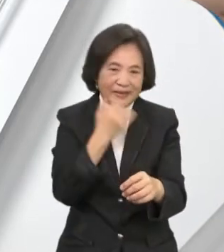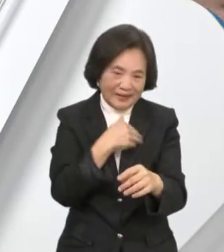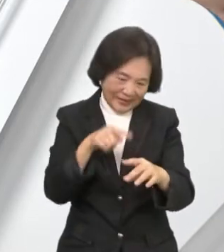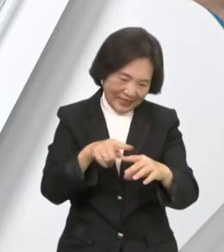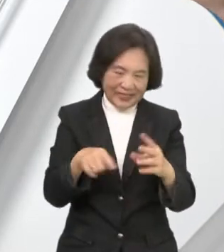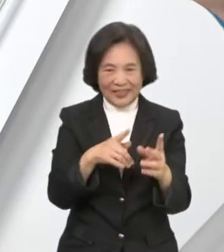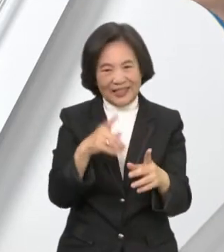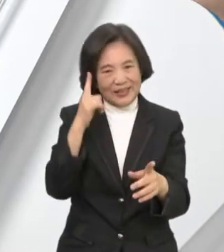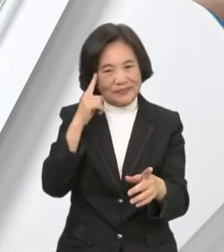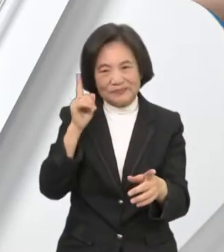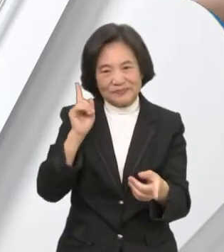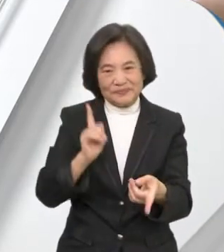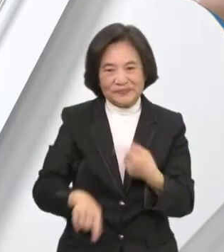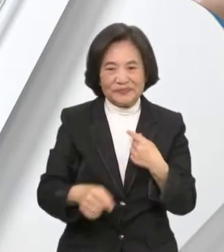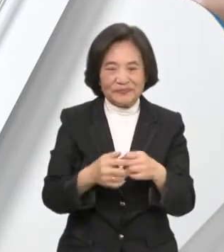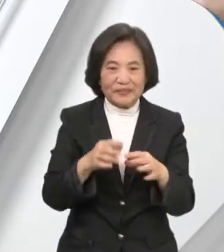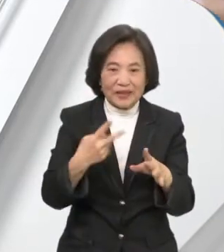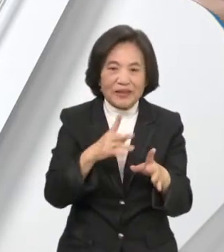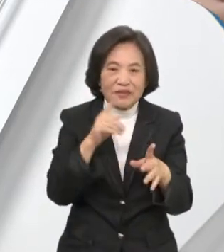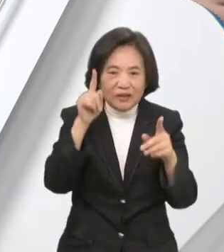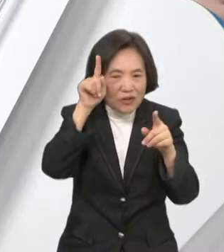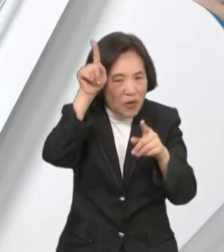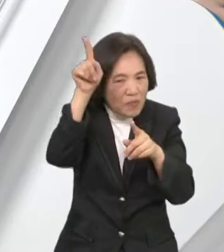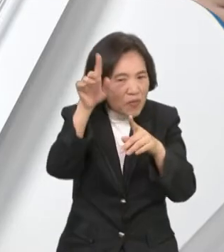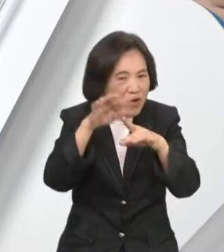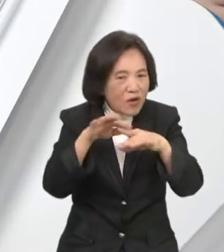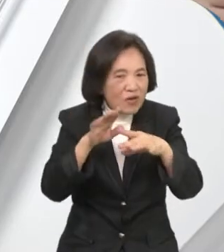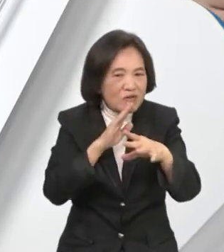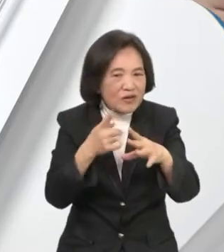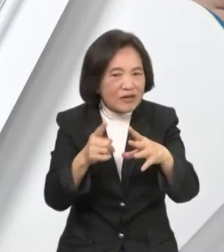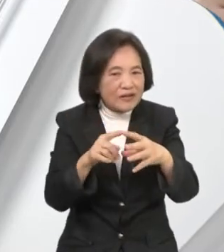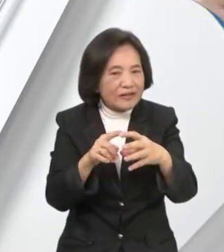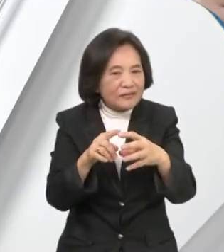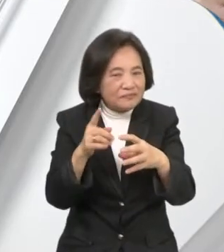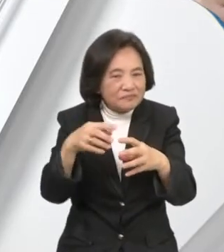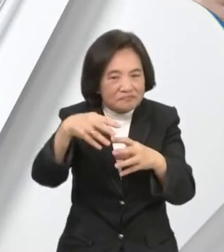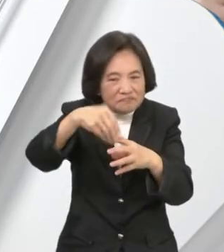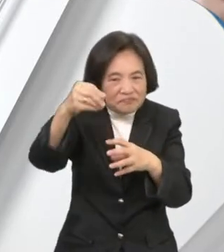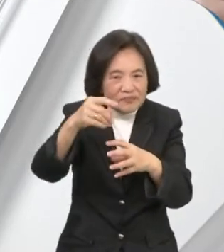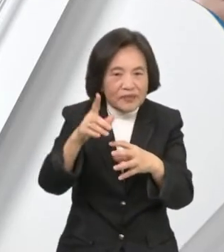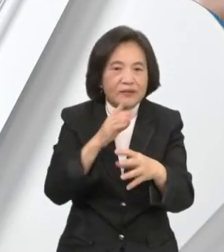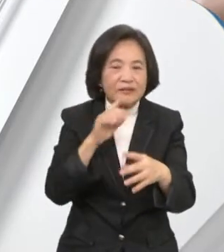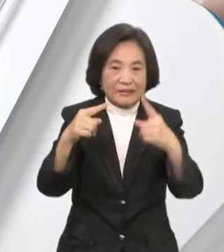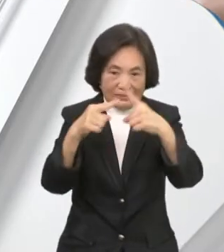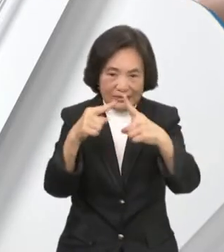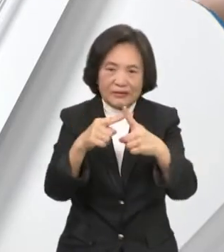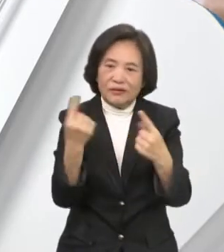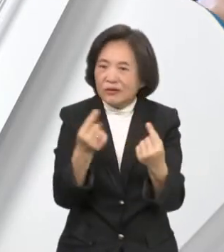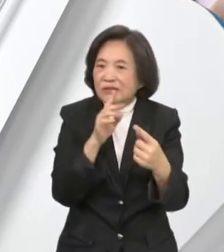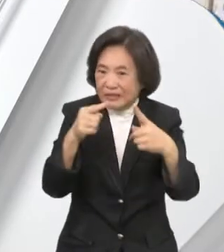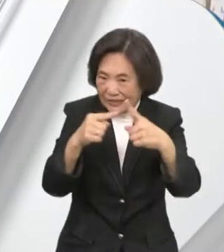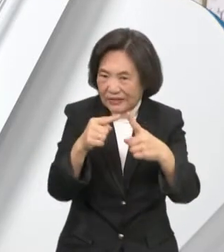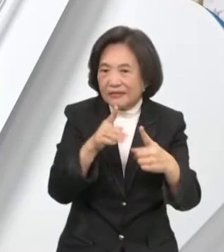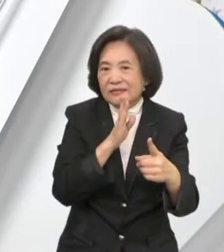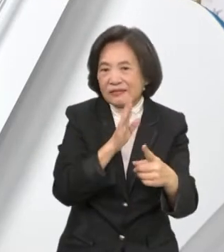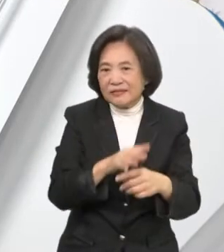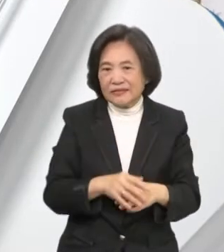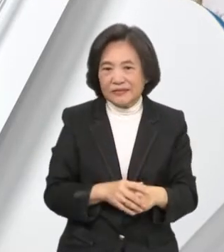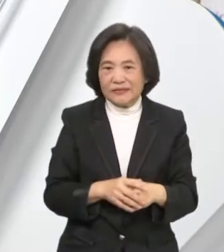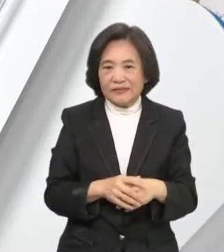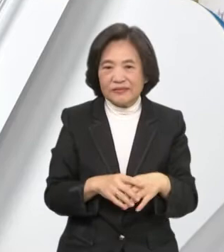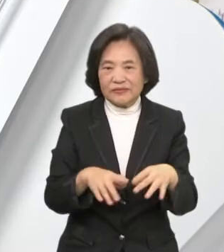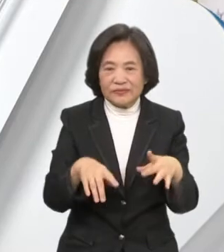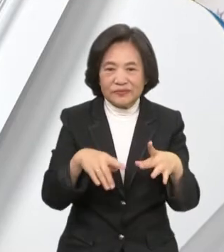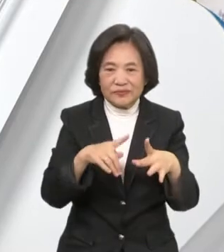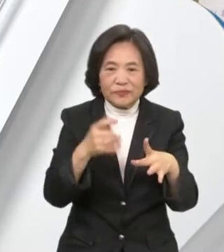像，然后再来它长了一个角，就是我想加入一些人的元素啊之类的。底下的海